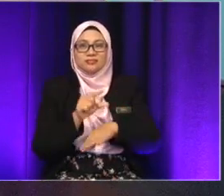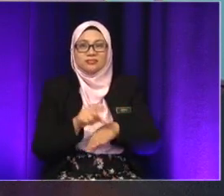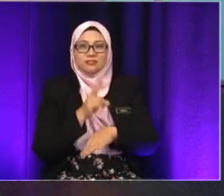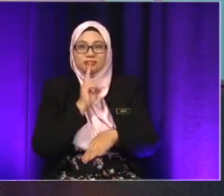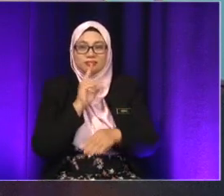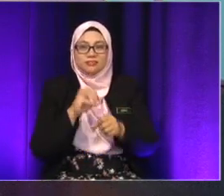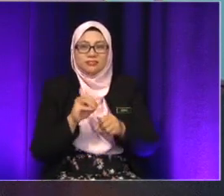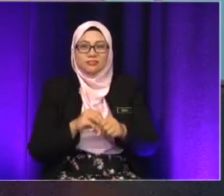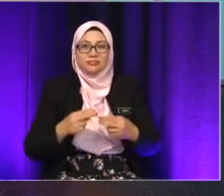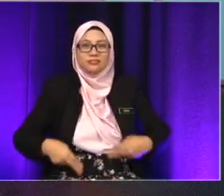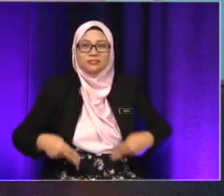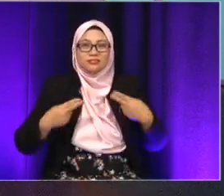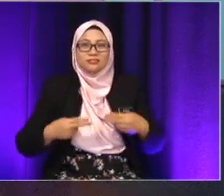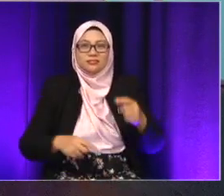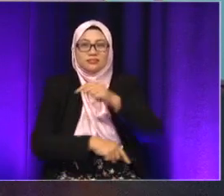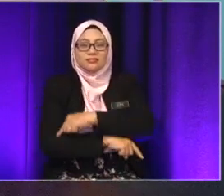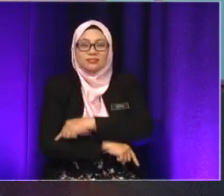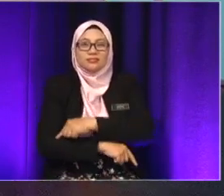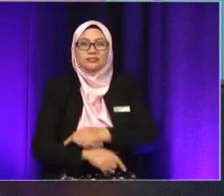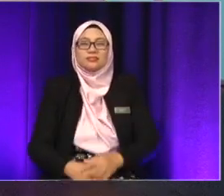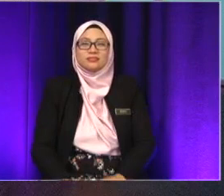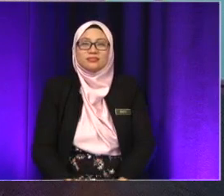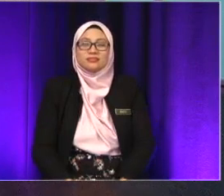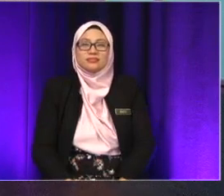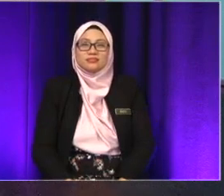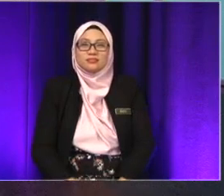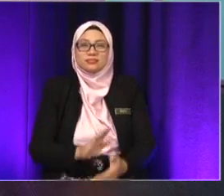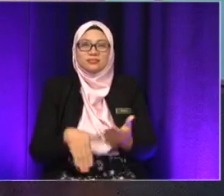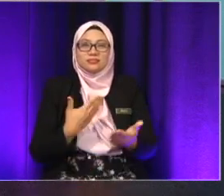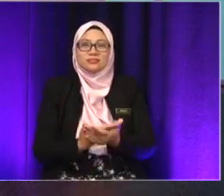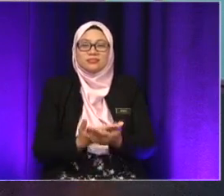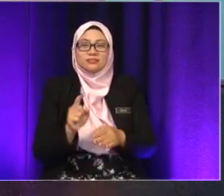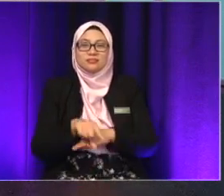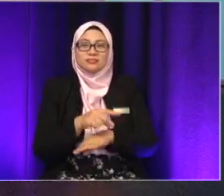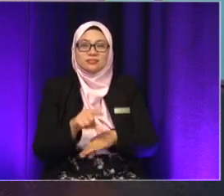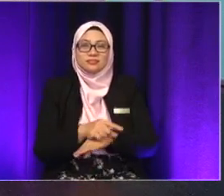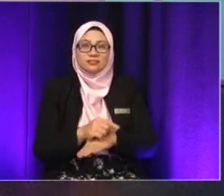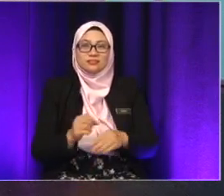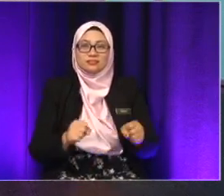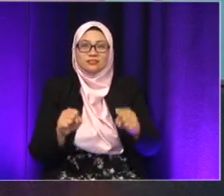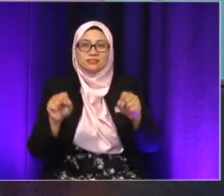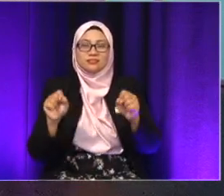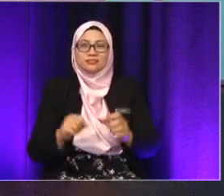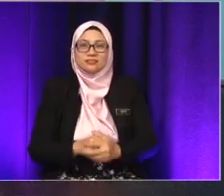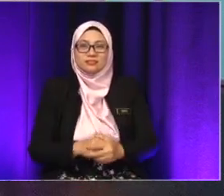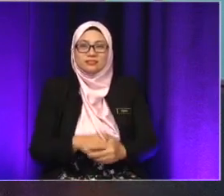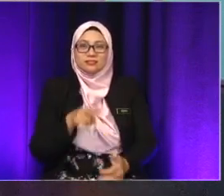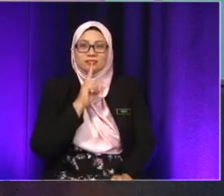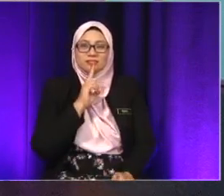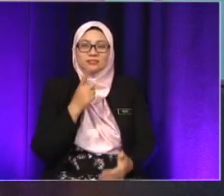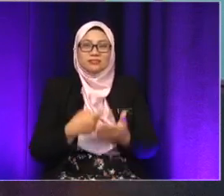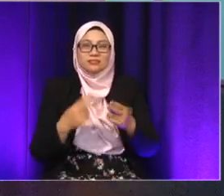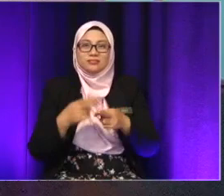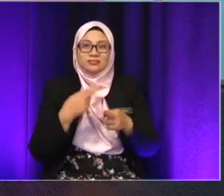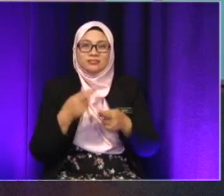ke, kita naik orang kata excavator ke cikgu kan. Semua menggunakan sistem hidrolik. Jadi cikgu, kita nak tahu juga apakah rumusan yang